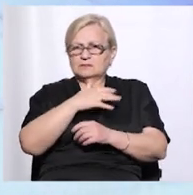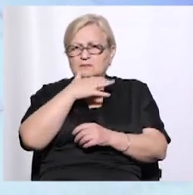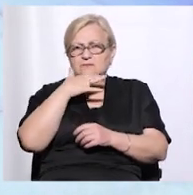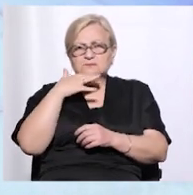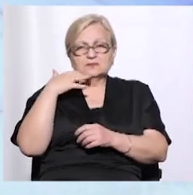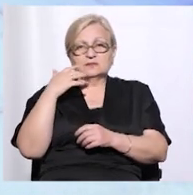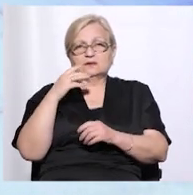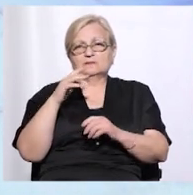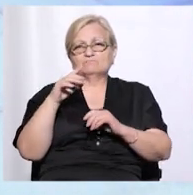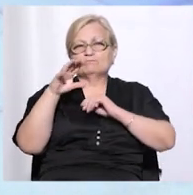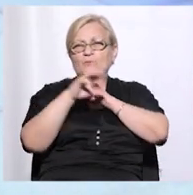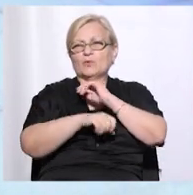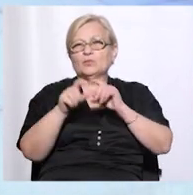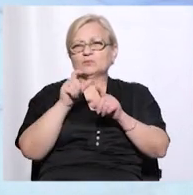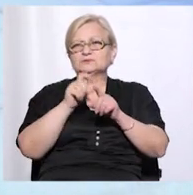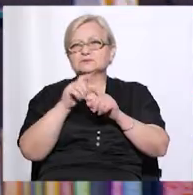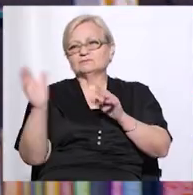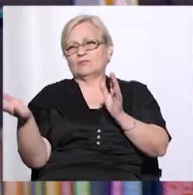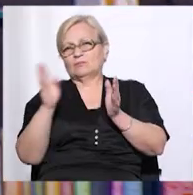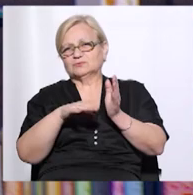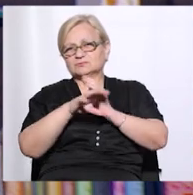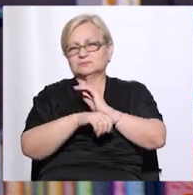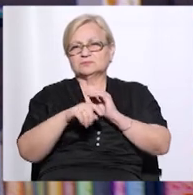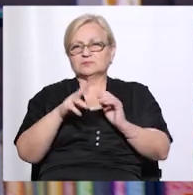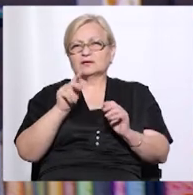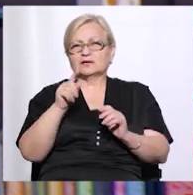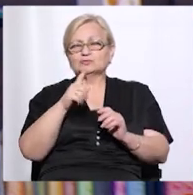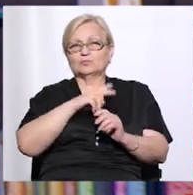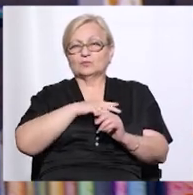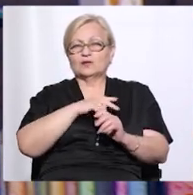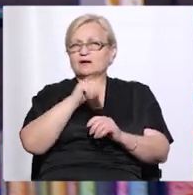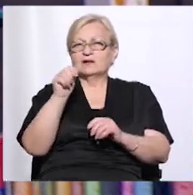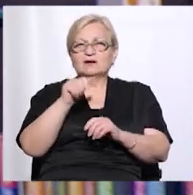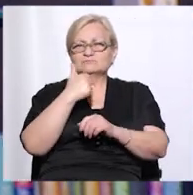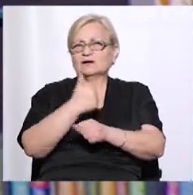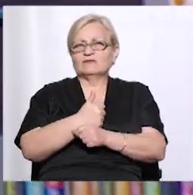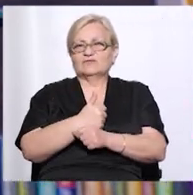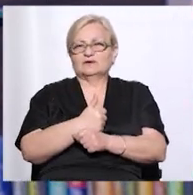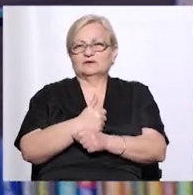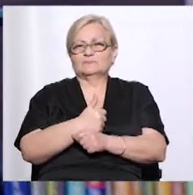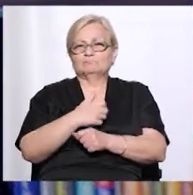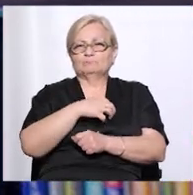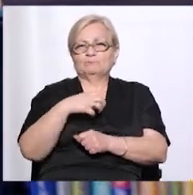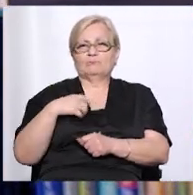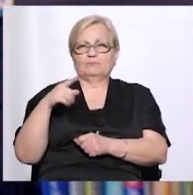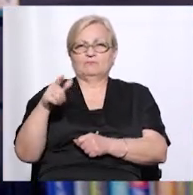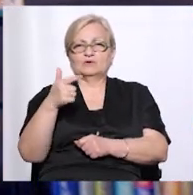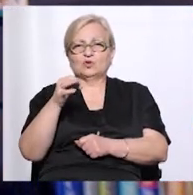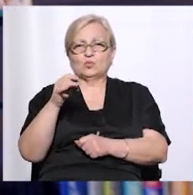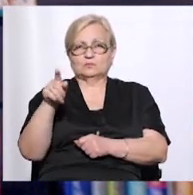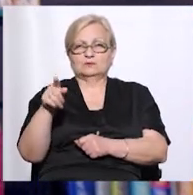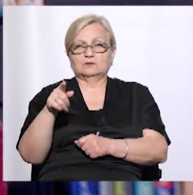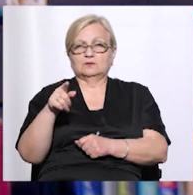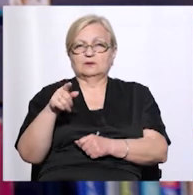ბოლო სიტყვაობაში საუბრობს, რატომ უყვარს, მაგრამ ყველაზე მთავარი მეფე გიორგის